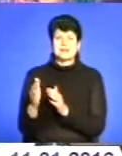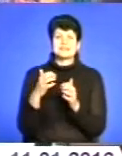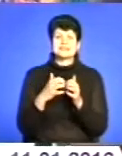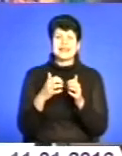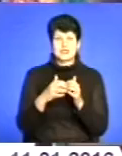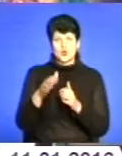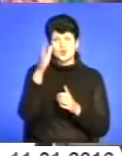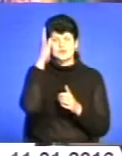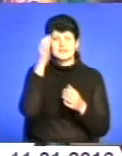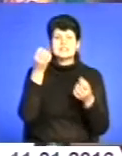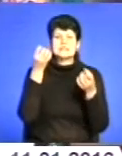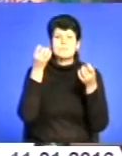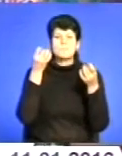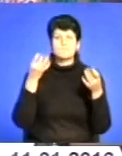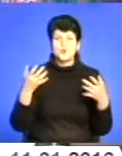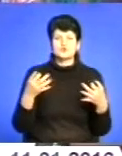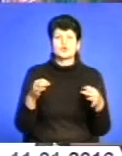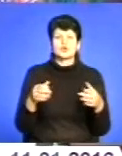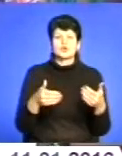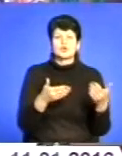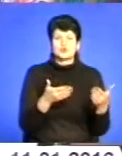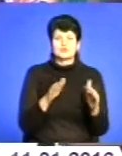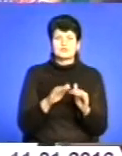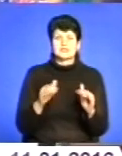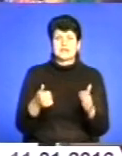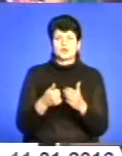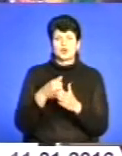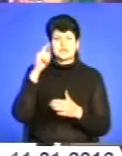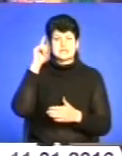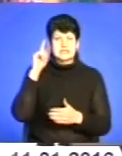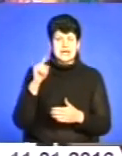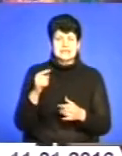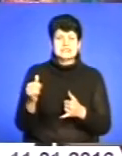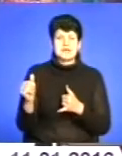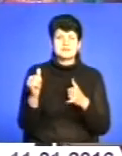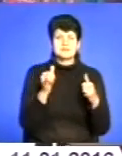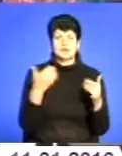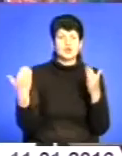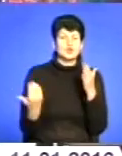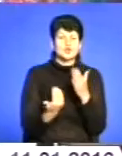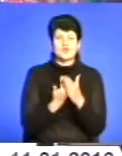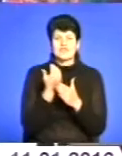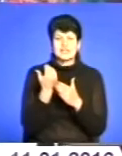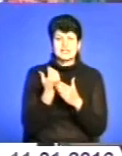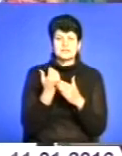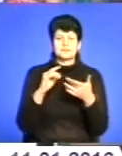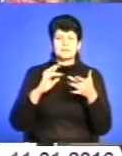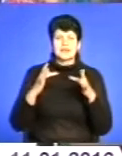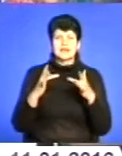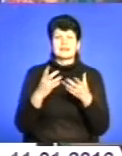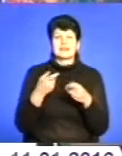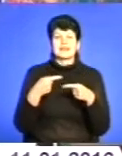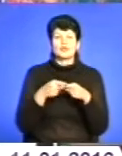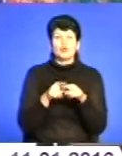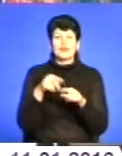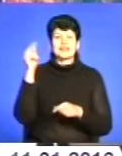освіти, спрощувати доступ дітей до знань, забезпечувати найновітніші інтерактивні технології